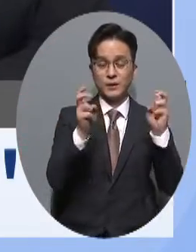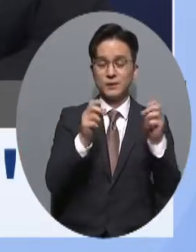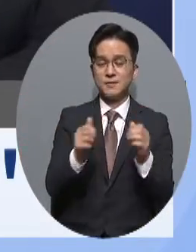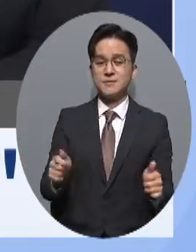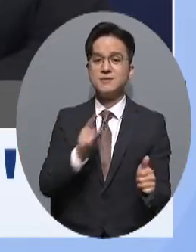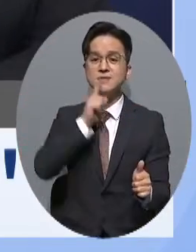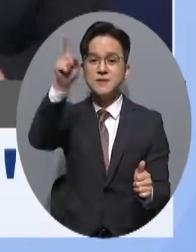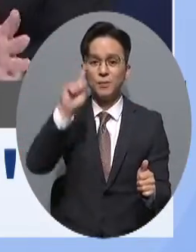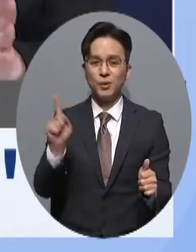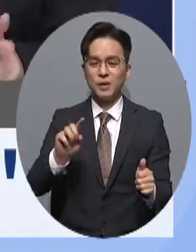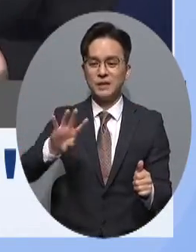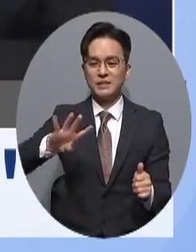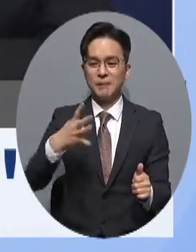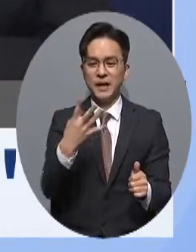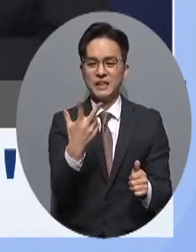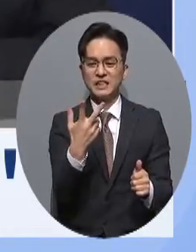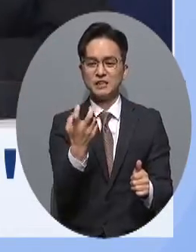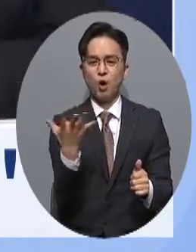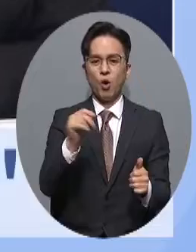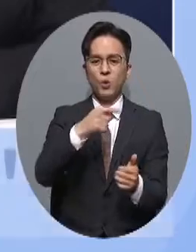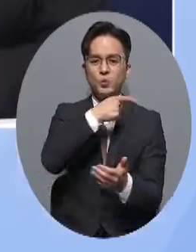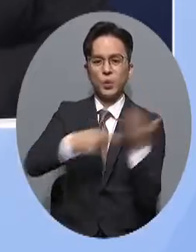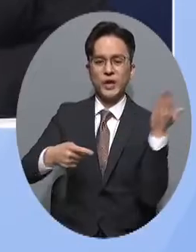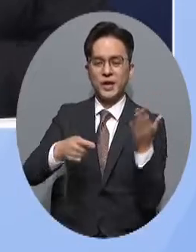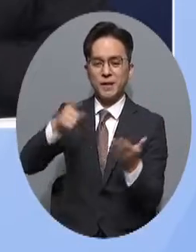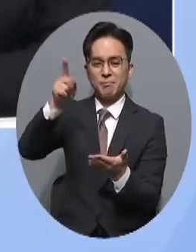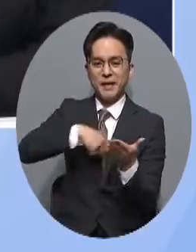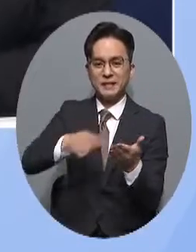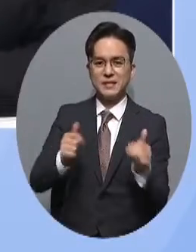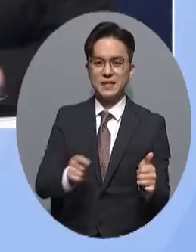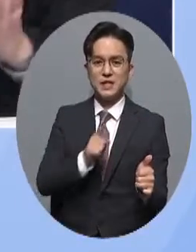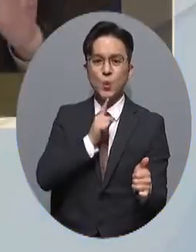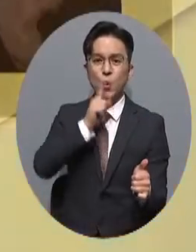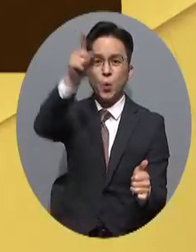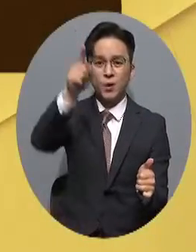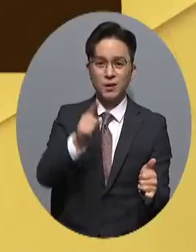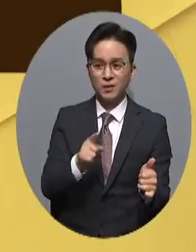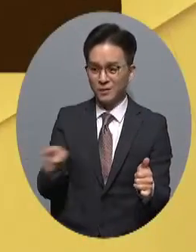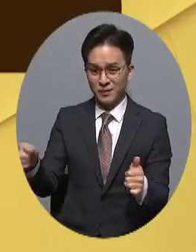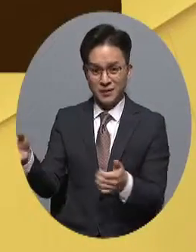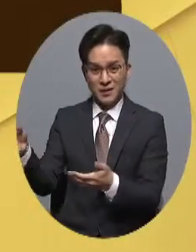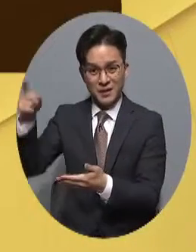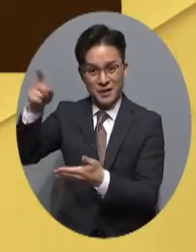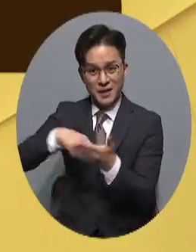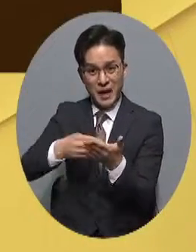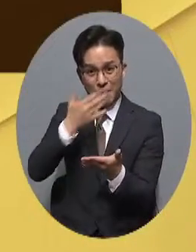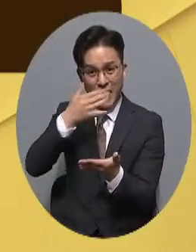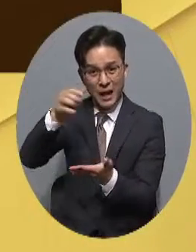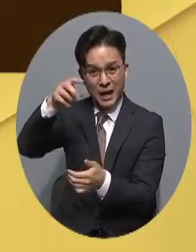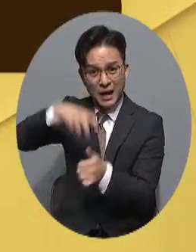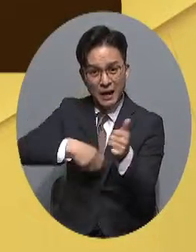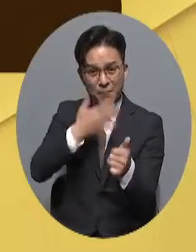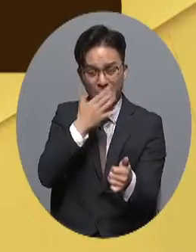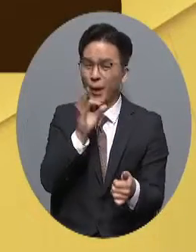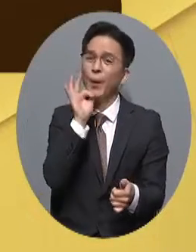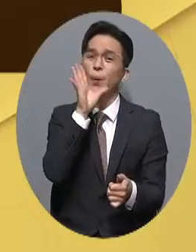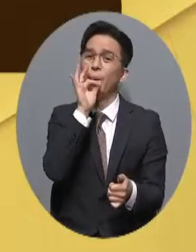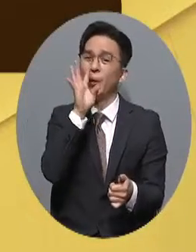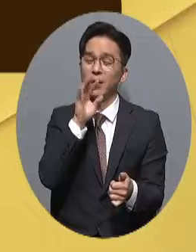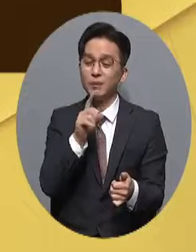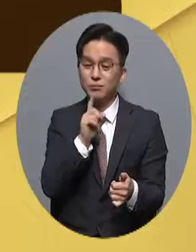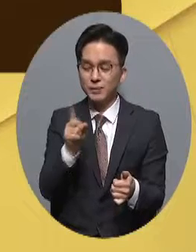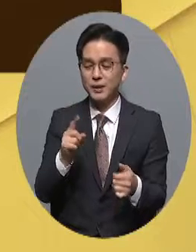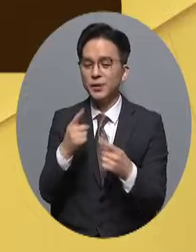하지 말라는 취지기 때문에 이걸 좀 조율할 필요가 있지 않겠느냐 이런 취지고 불법 파업 어떤 폭력행위 감금 행위 이런